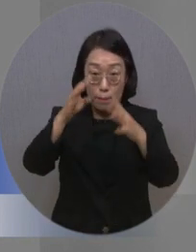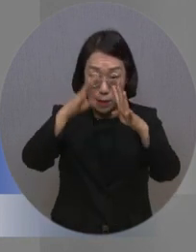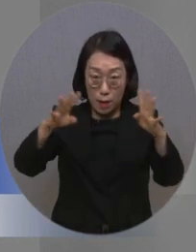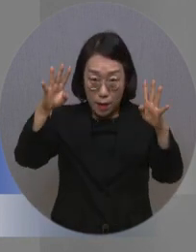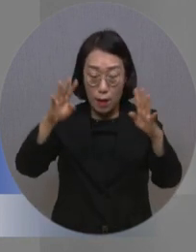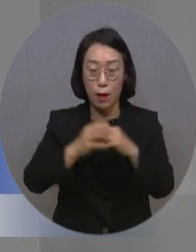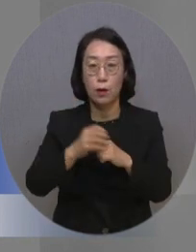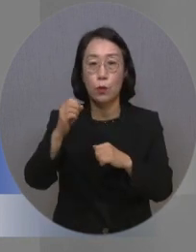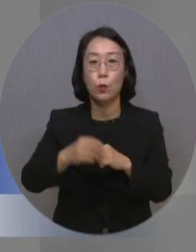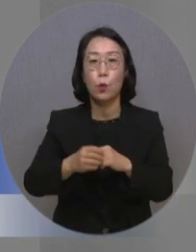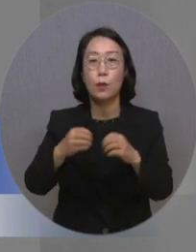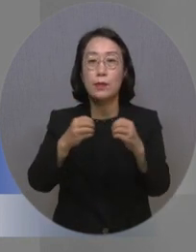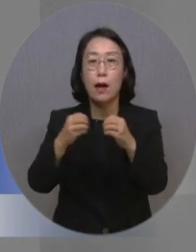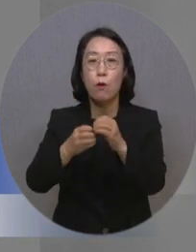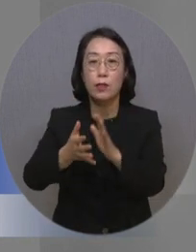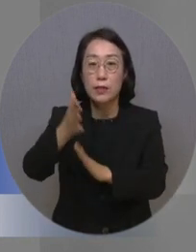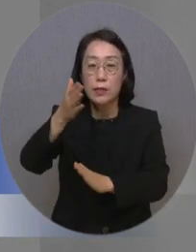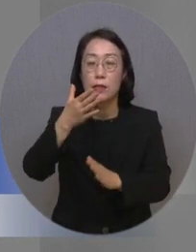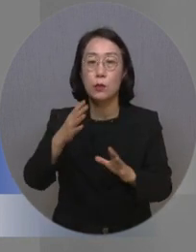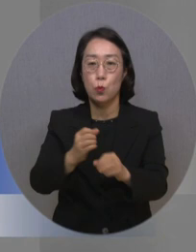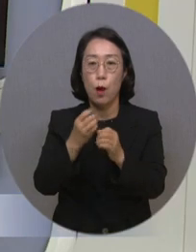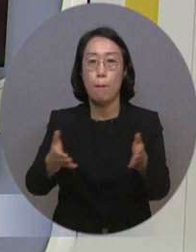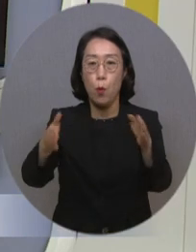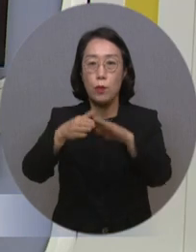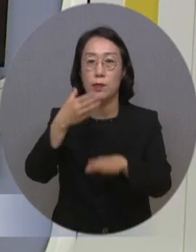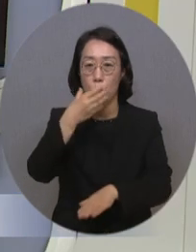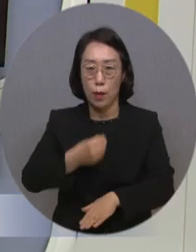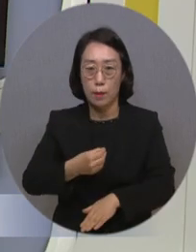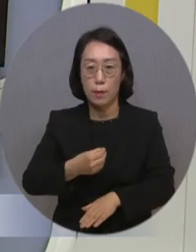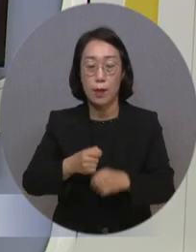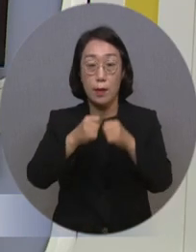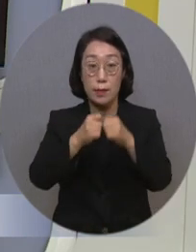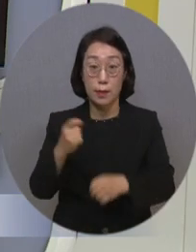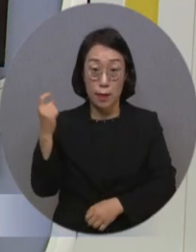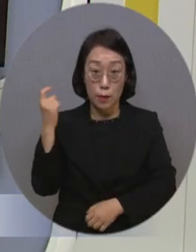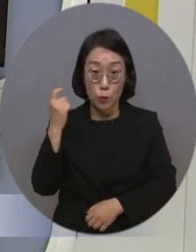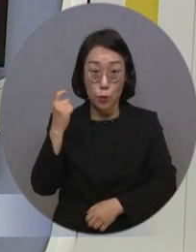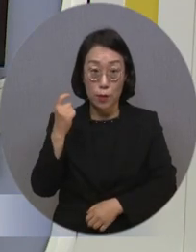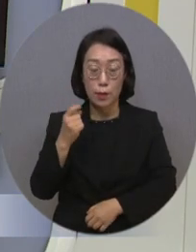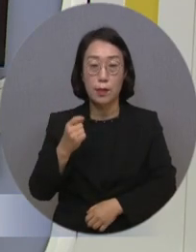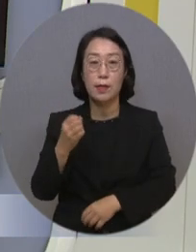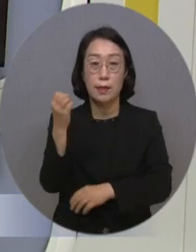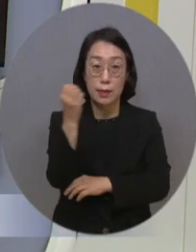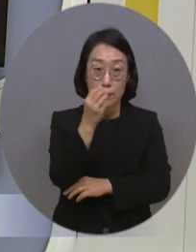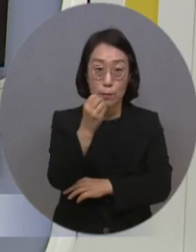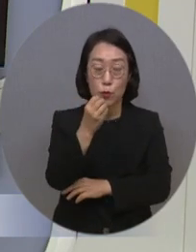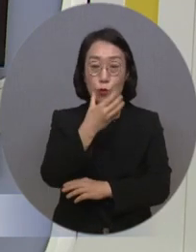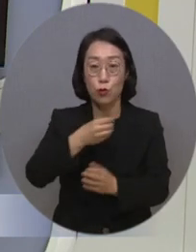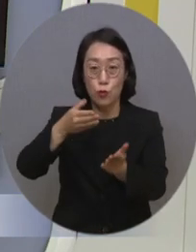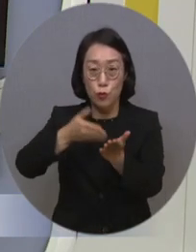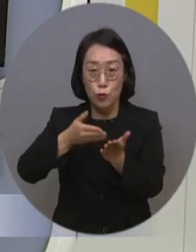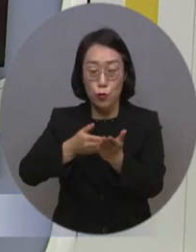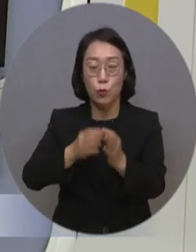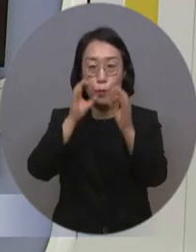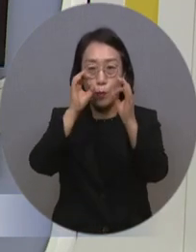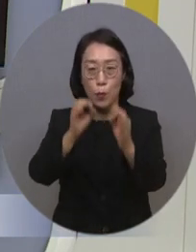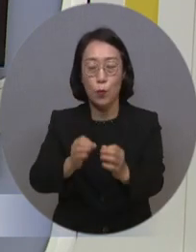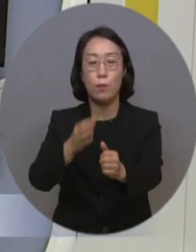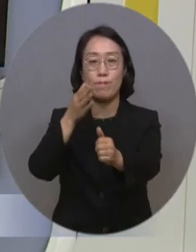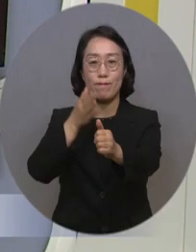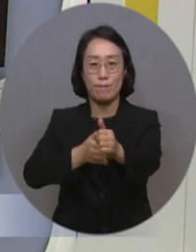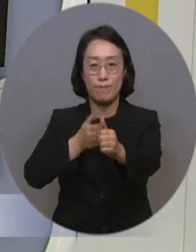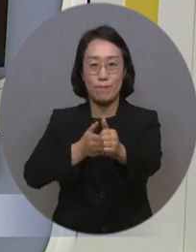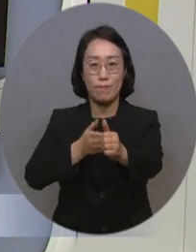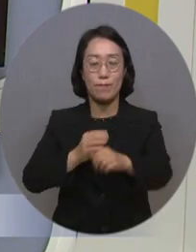특수체육교육과, 창원시 장애인종합복지관입니다. 더 자세한 뉴스는 장애인신문과 웰페어 뉴스 홈페이지를 통해 확인할